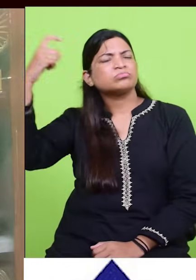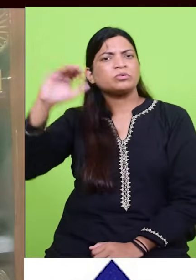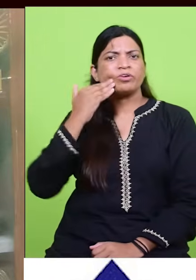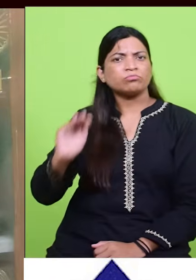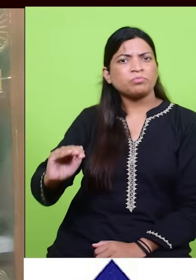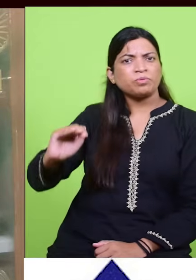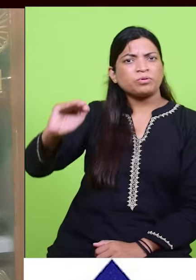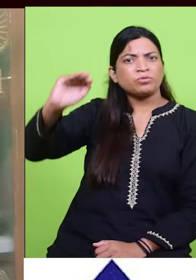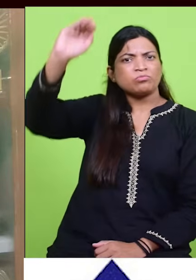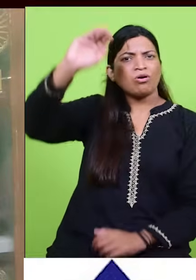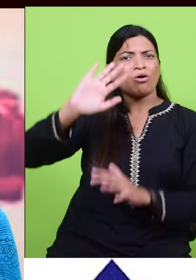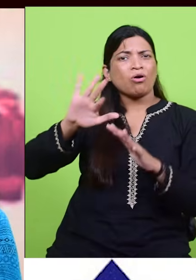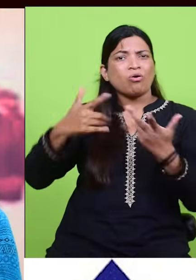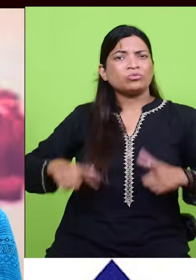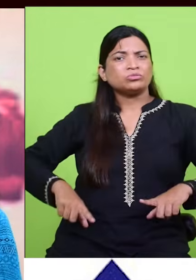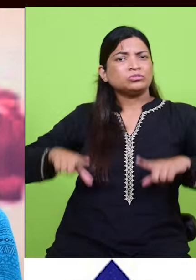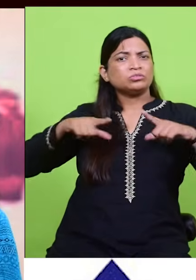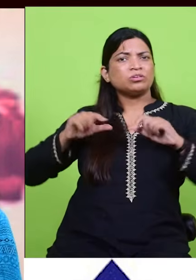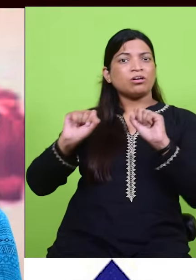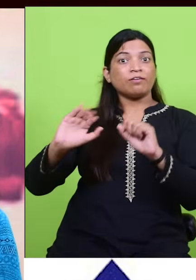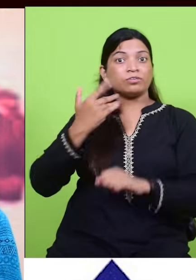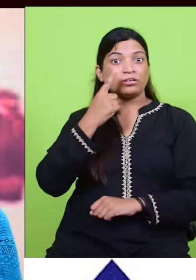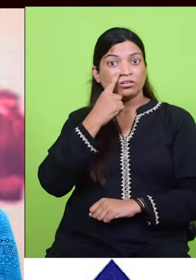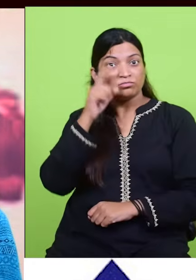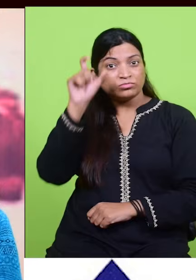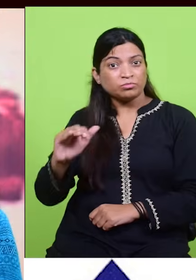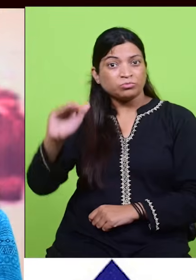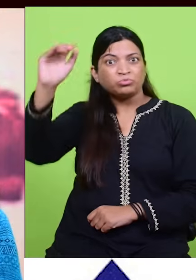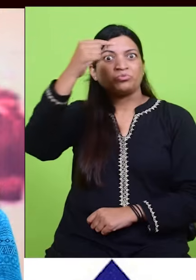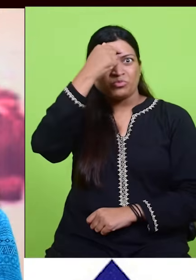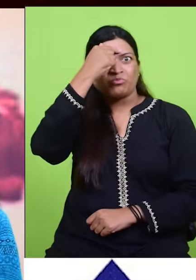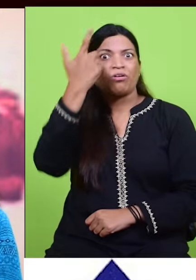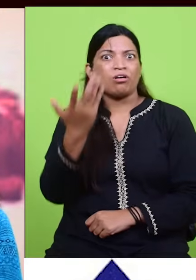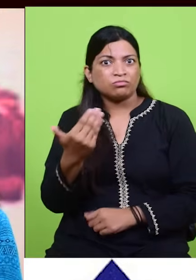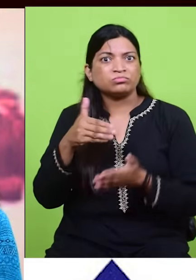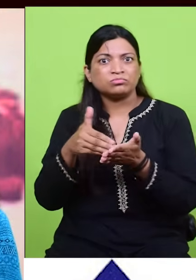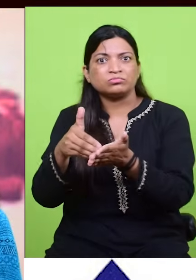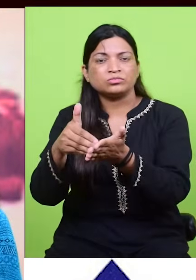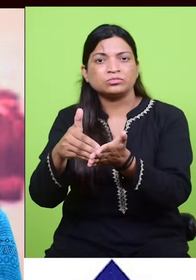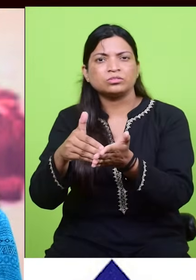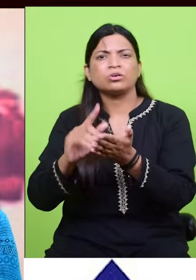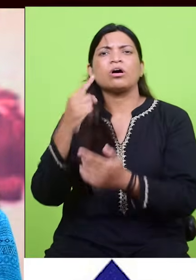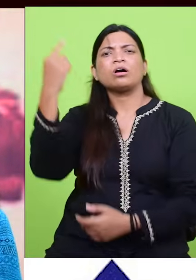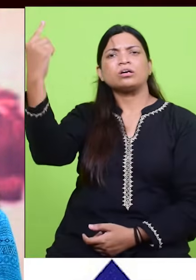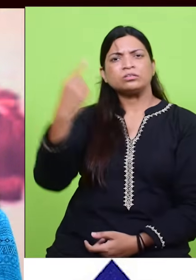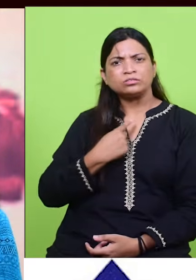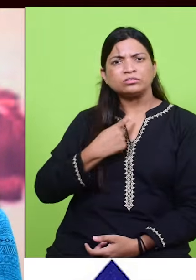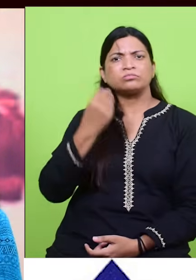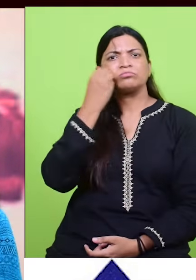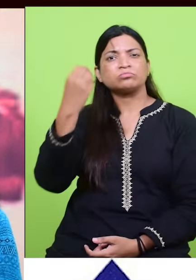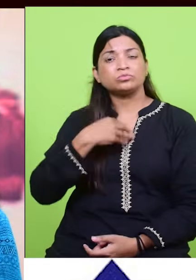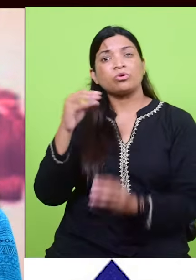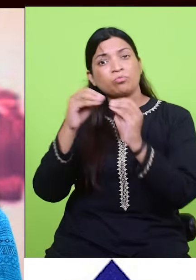तो बड़ी हो जाएगी, आगे क्या होगा। अब बच्चे, लड़कियां बड़ी हो जाती हैं, उसके लिए बहुत दिक्कत आती हैं। फिर हमको किसी ने बोला कि आप